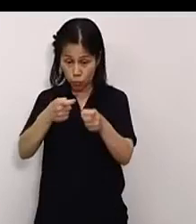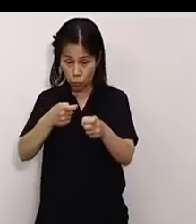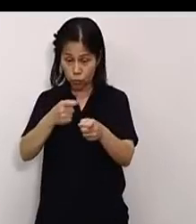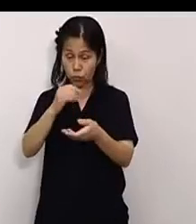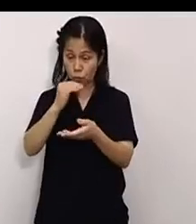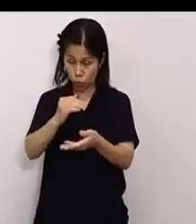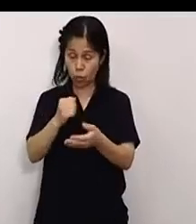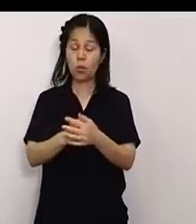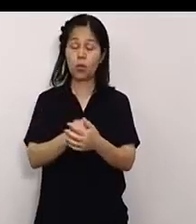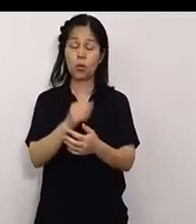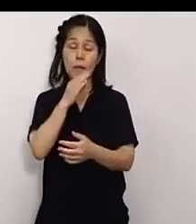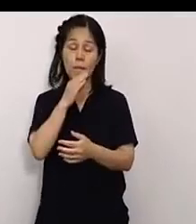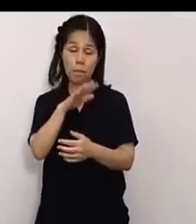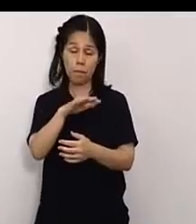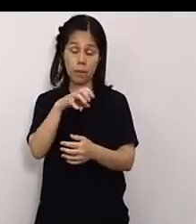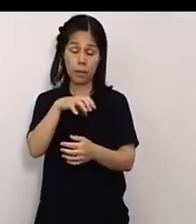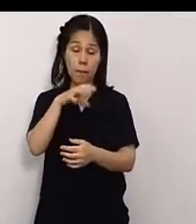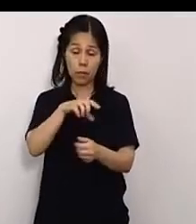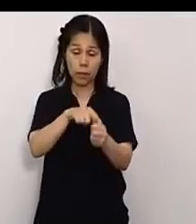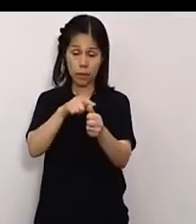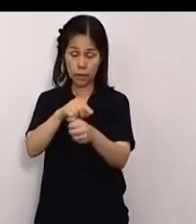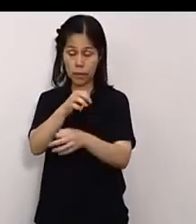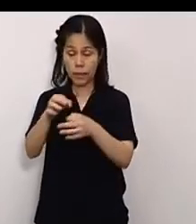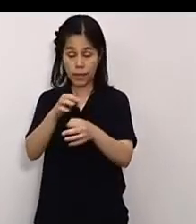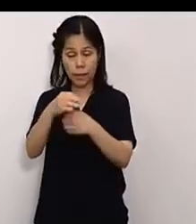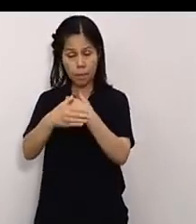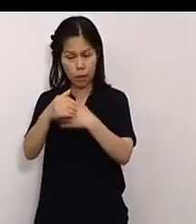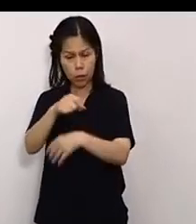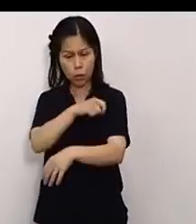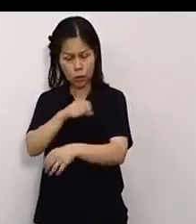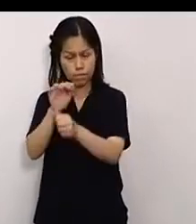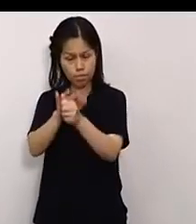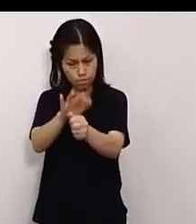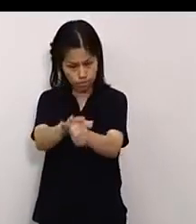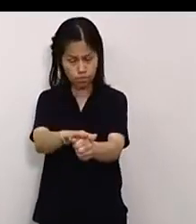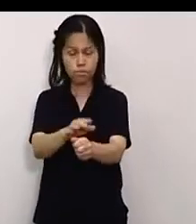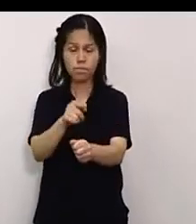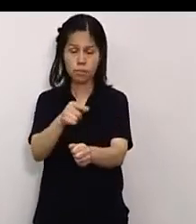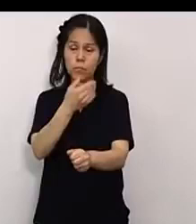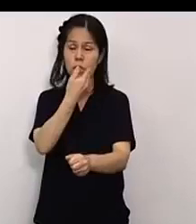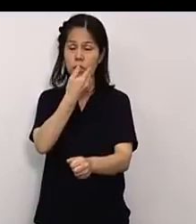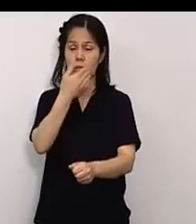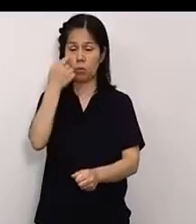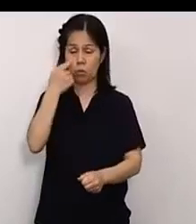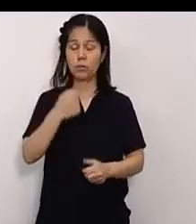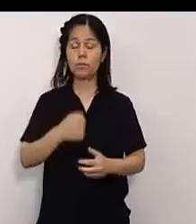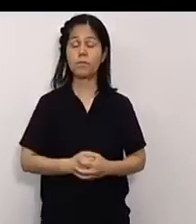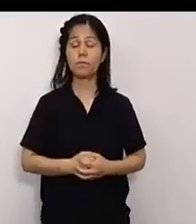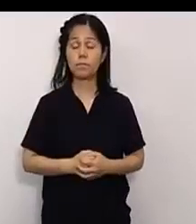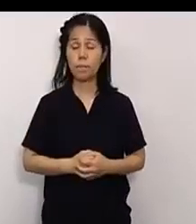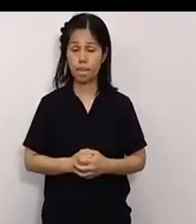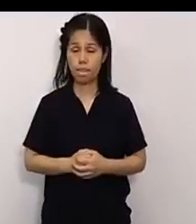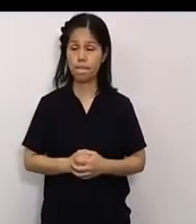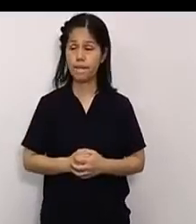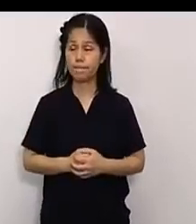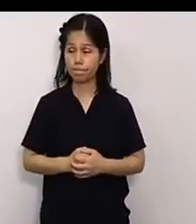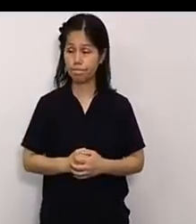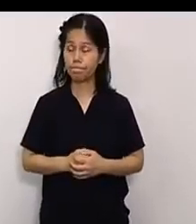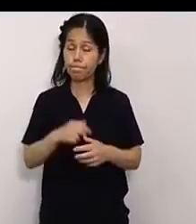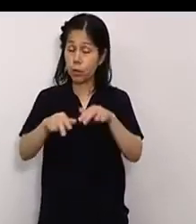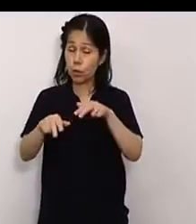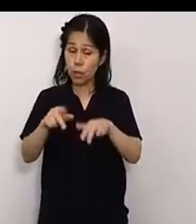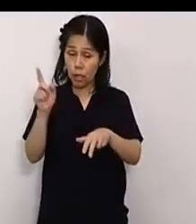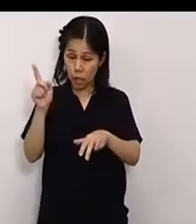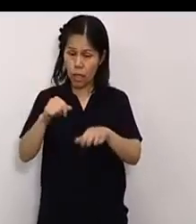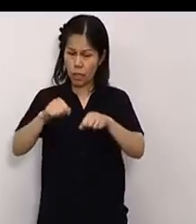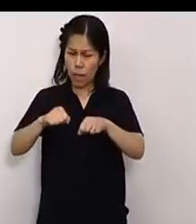場の方々に対してその特に財政面を含めたですね、支援をすることっていうのは本当に大切だろうなと思いますよね。その行政がどれだけ頑